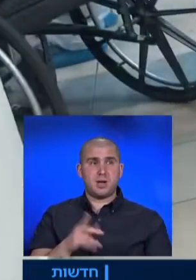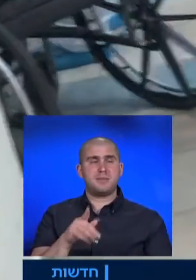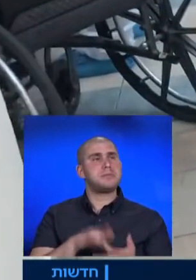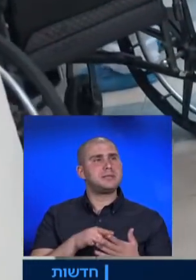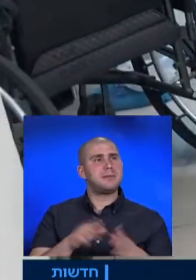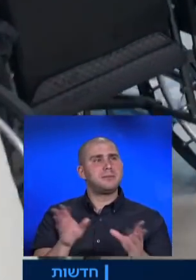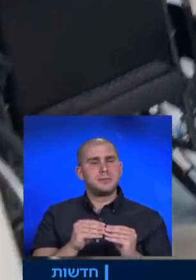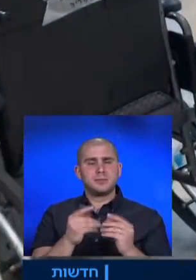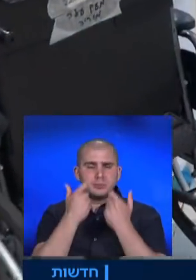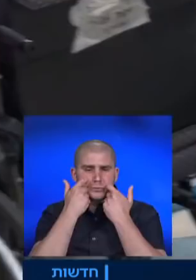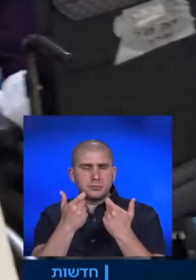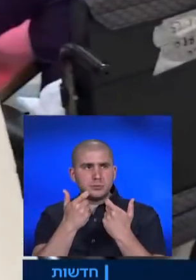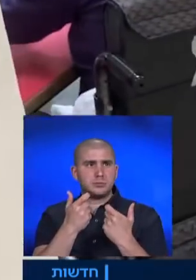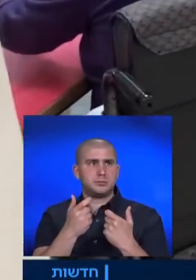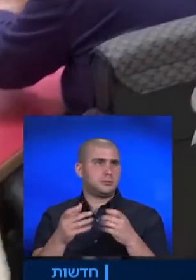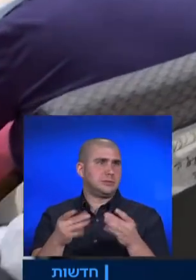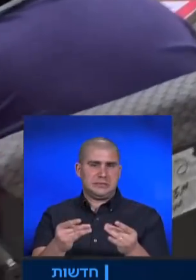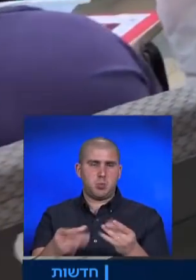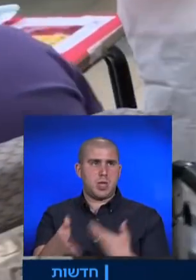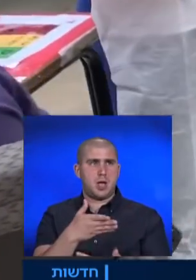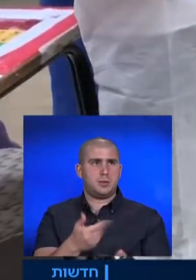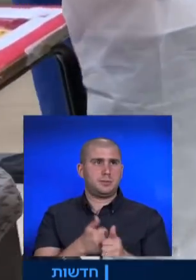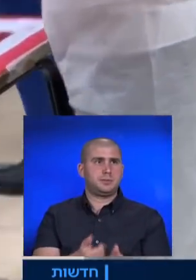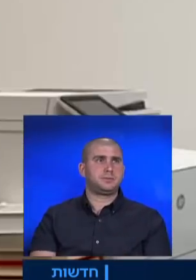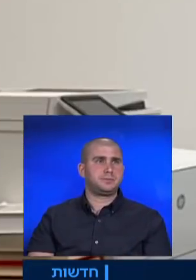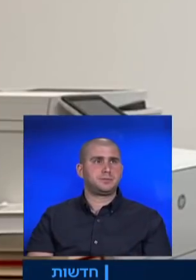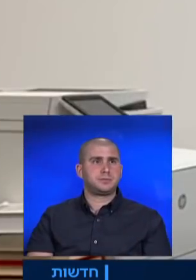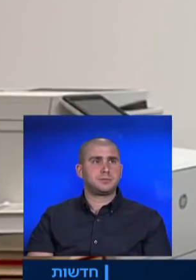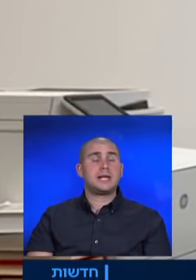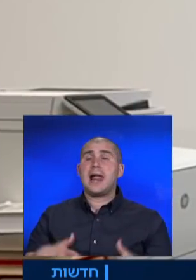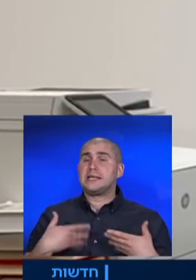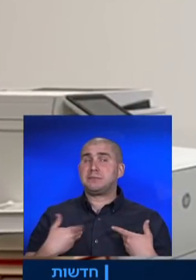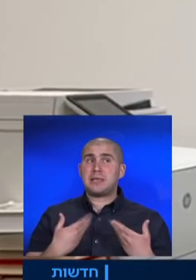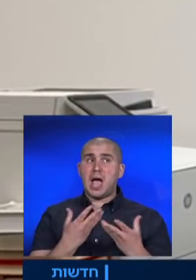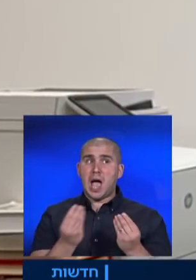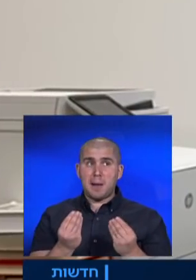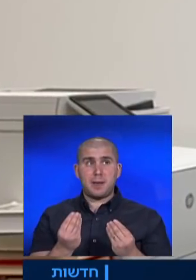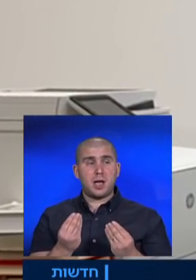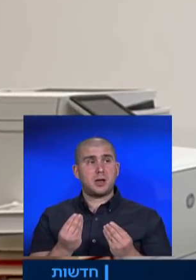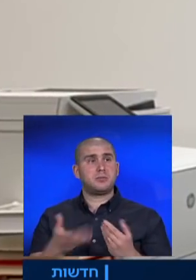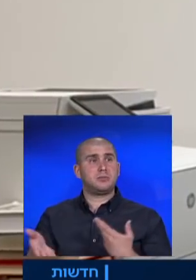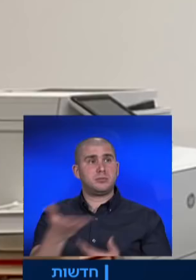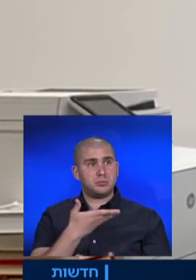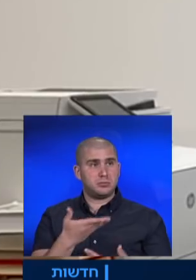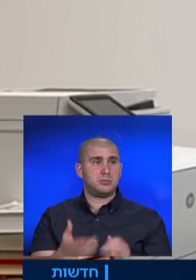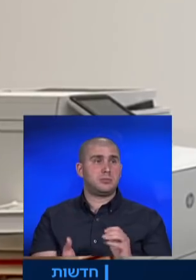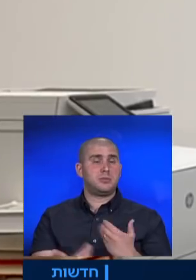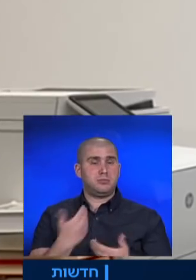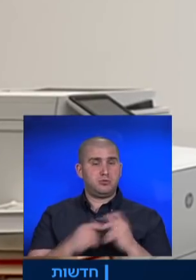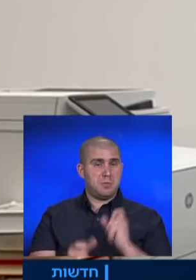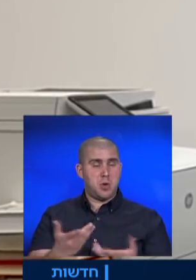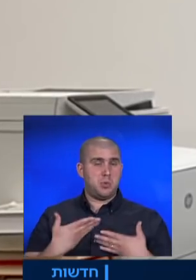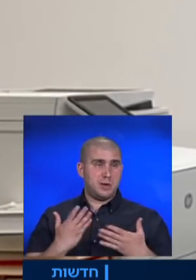איתנו בשגחה צמודה. לשמחתי, הרבה מאוד מהחברים שהגיעו אלינו,